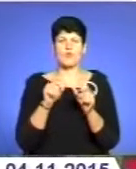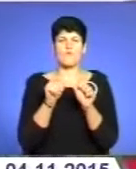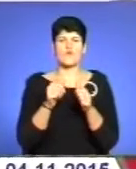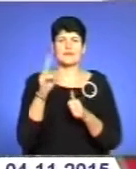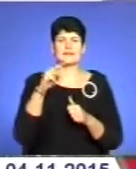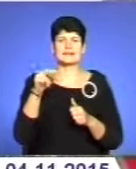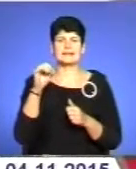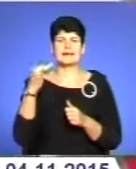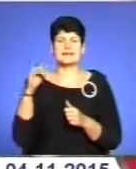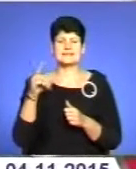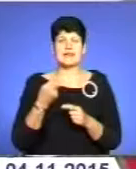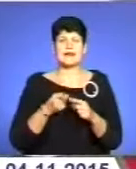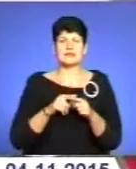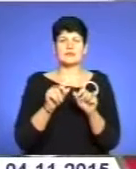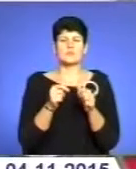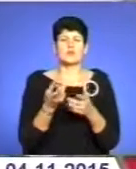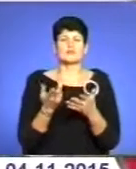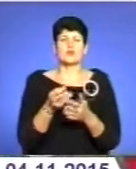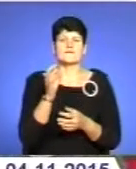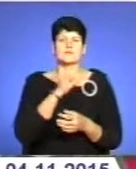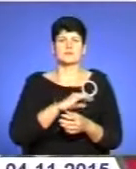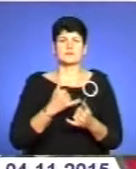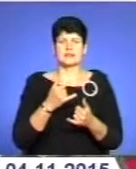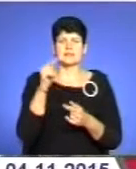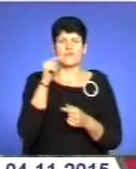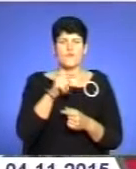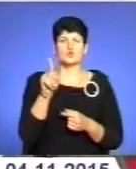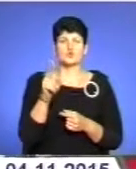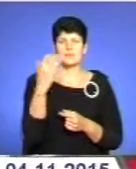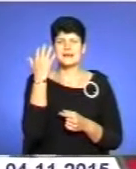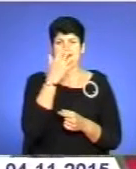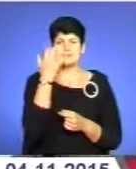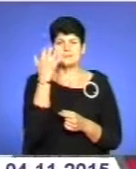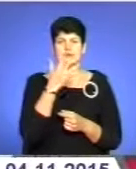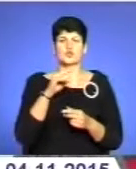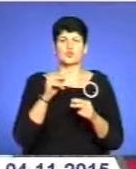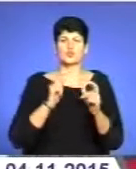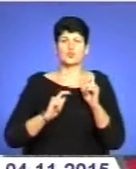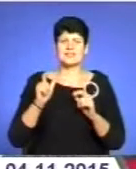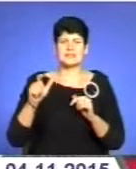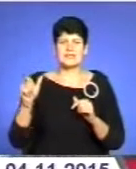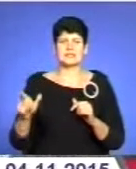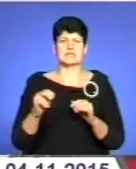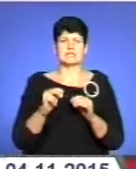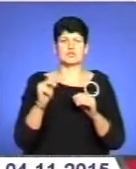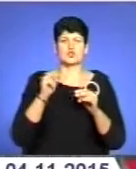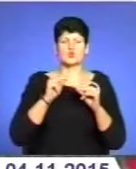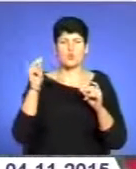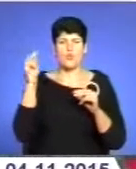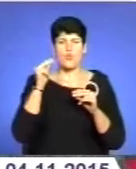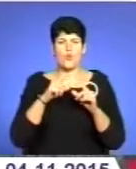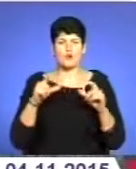Це формат, який використовується для того, щоб незрячі студенти, школьники, просто люди,